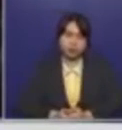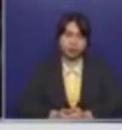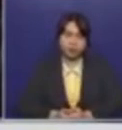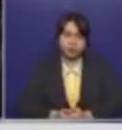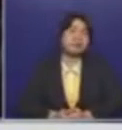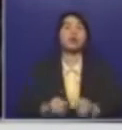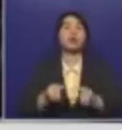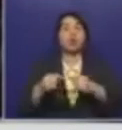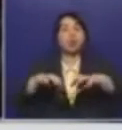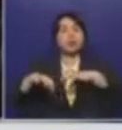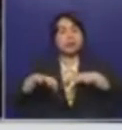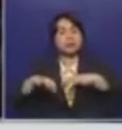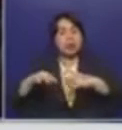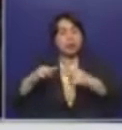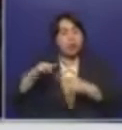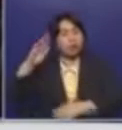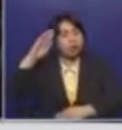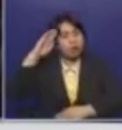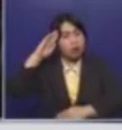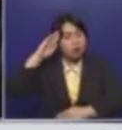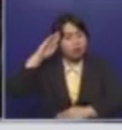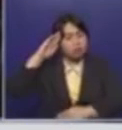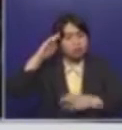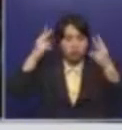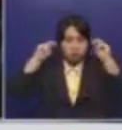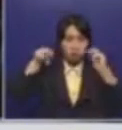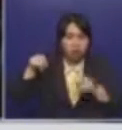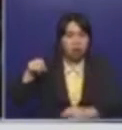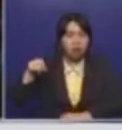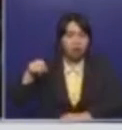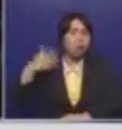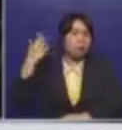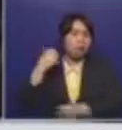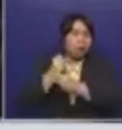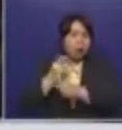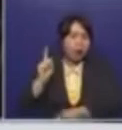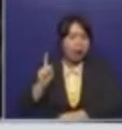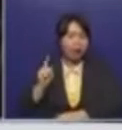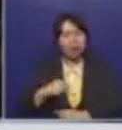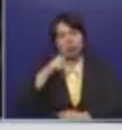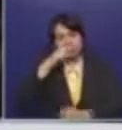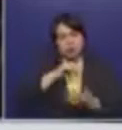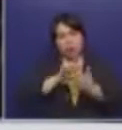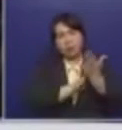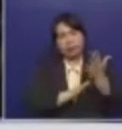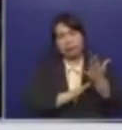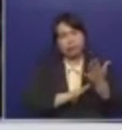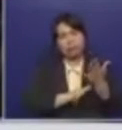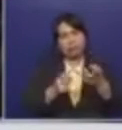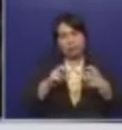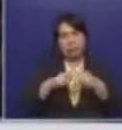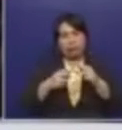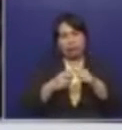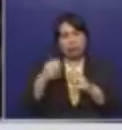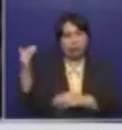ส่วนการบริหารงานของท่านพลเอกประยุทธ์และรัฐบาลที่ผ่านมานั้นแสดงให้เห็นว่าไม่สามารถจะนำพาบริหารประเทศให้พ้นวิกฤตครั้